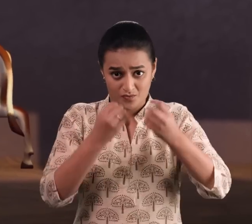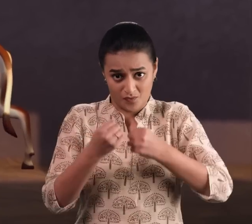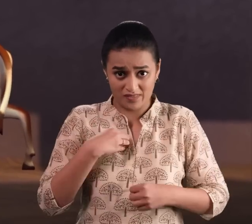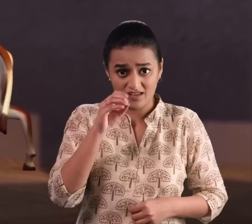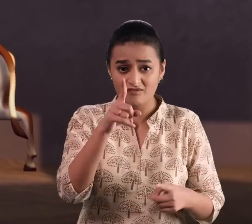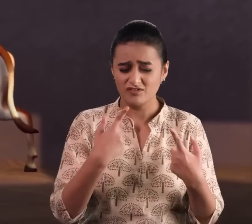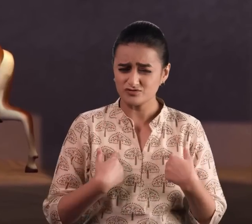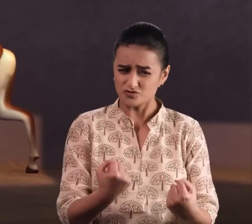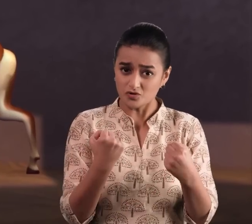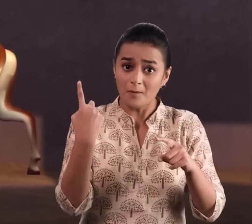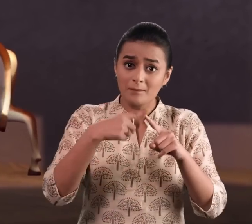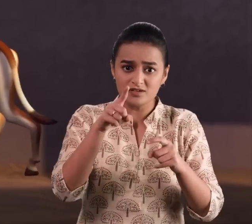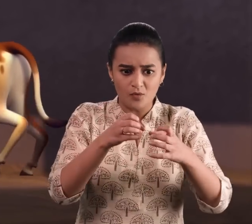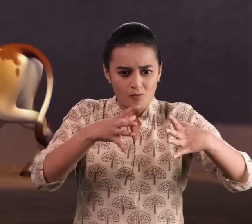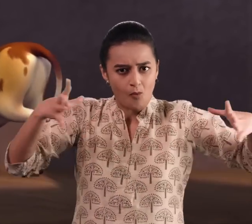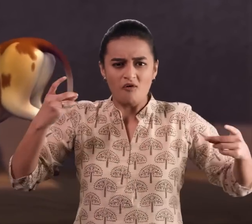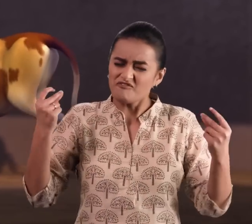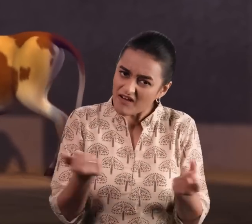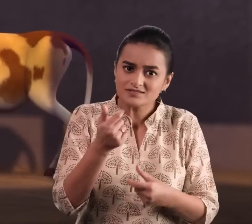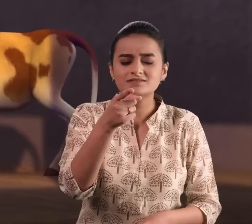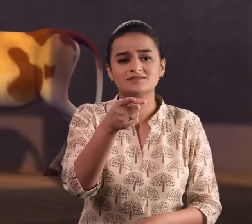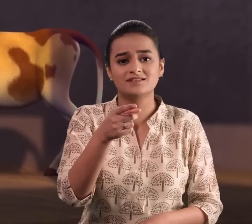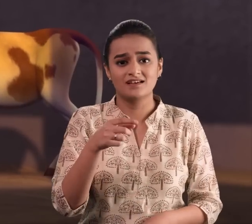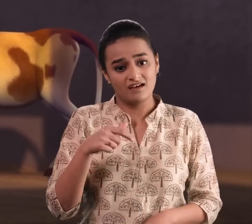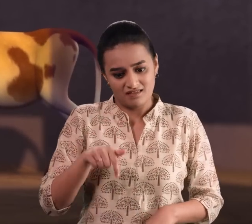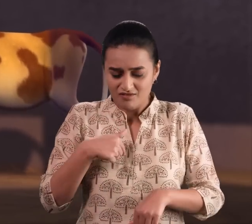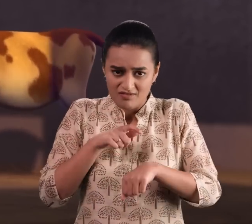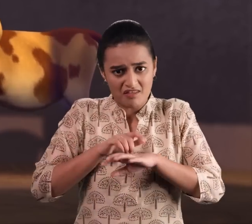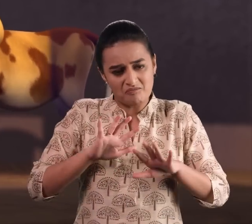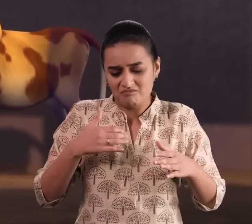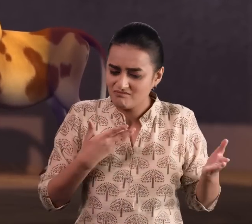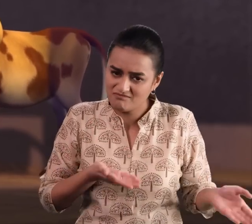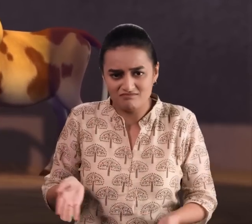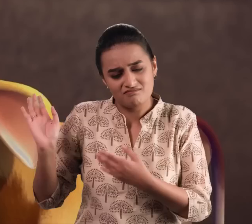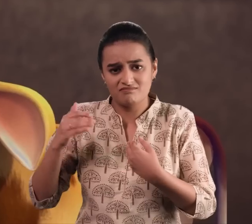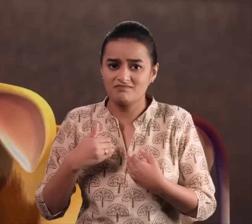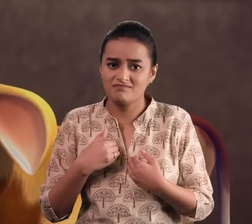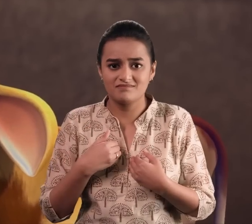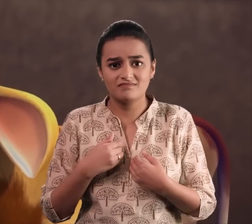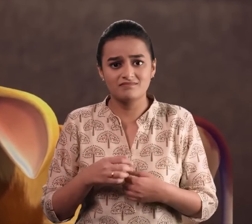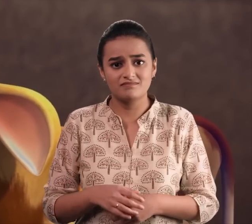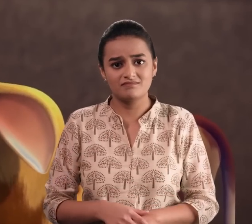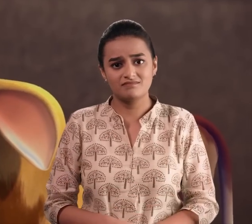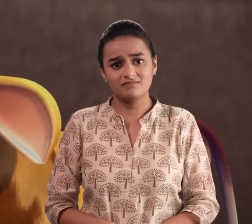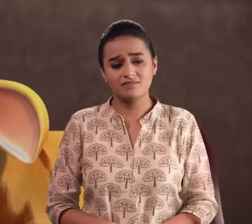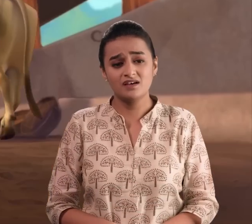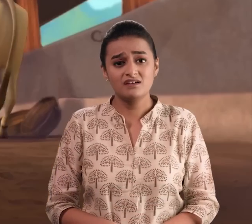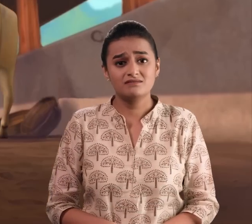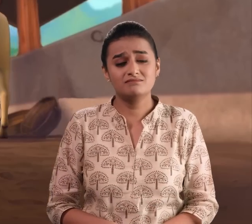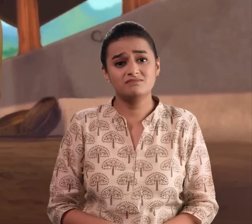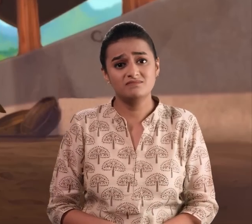मेरा ये दूध तुम्हें शक्ति देगा और तुम तेजी से बड़ी होगी मेरी बच्ची। मेरा समय हो गया है, मुझे जाना होगा।